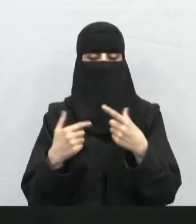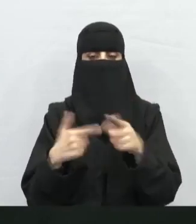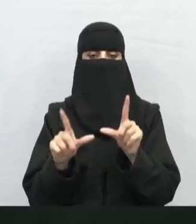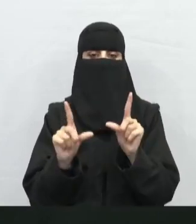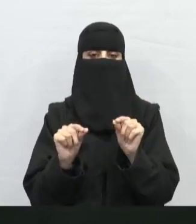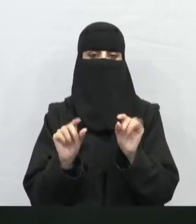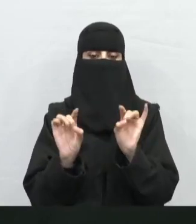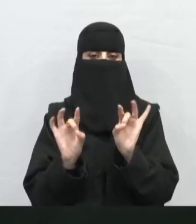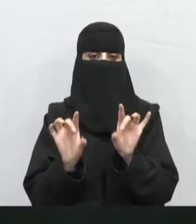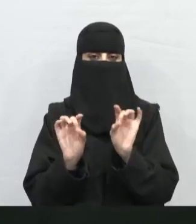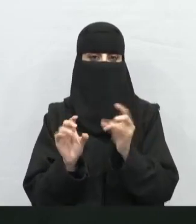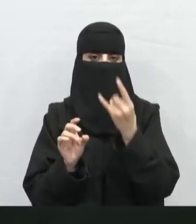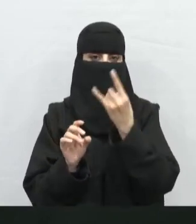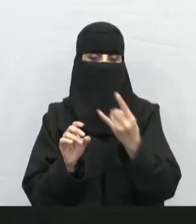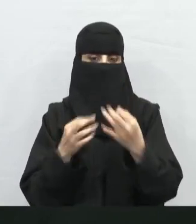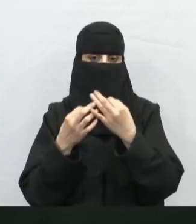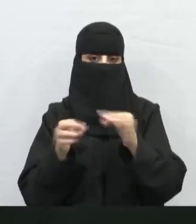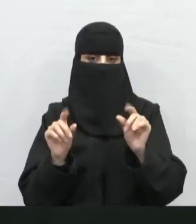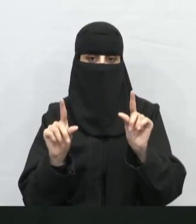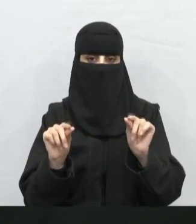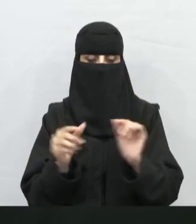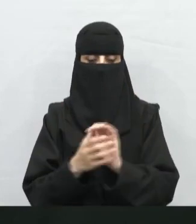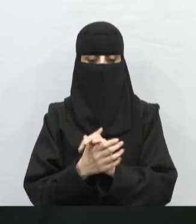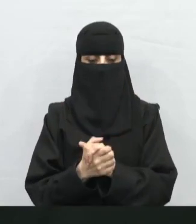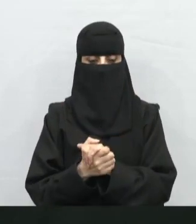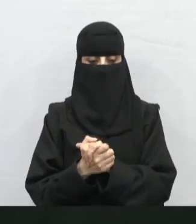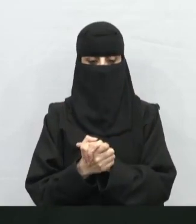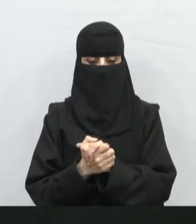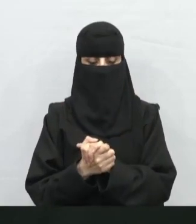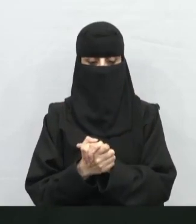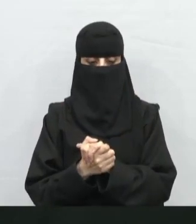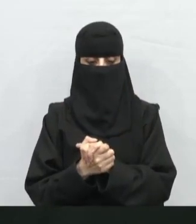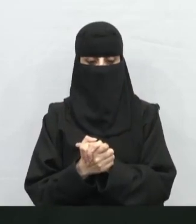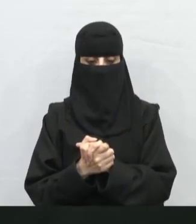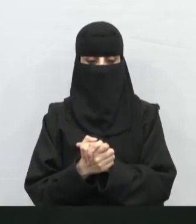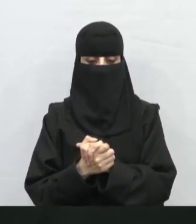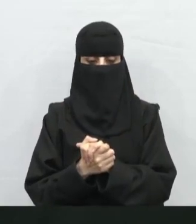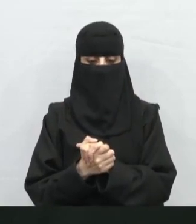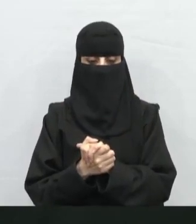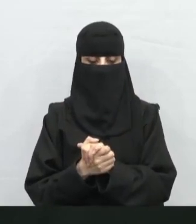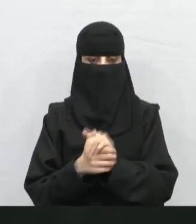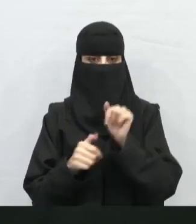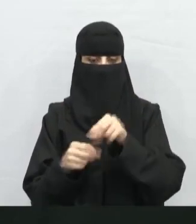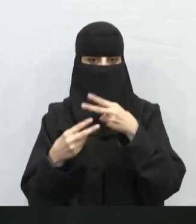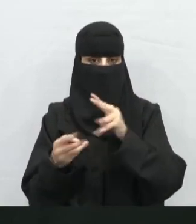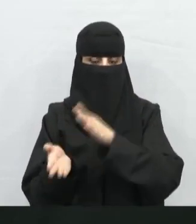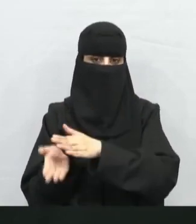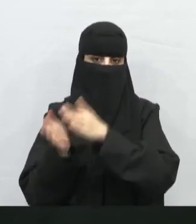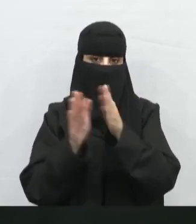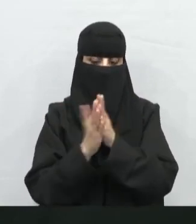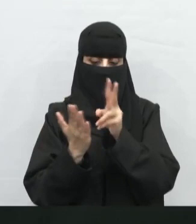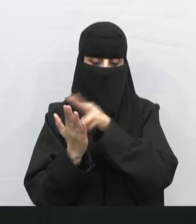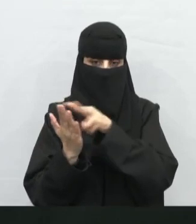وبارك الله فيكم احبابي طلاب الطالبات على هذه القراءه المميزه ما رايكم ان ننتقل الى الصفحه